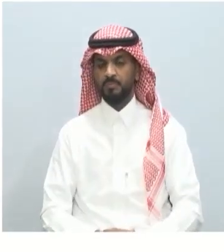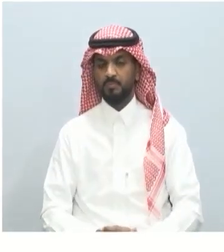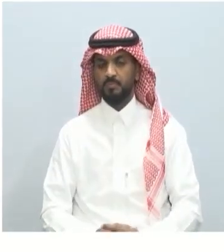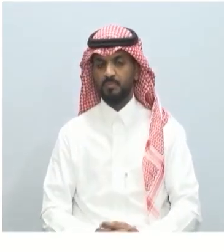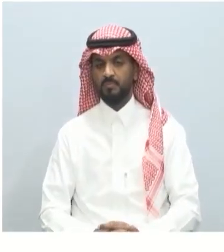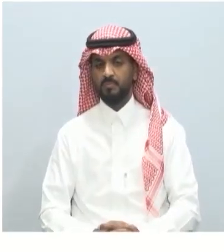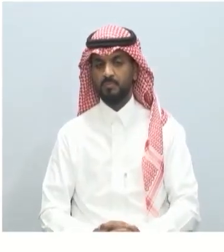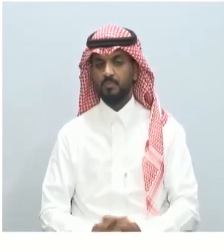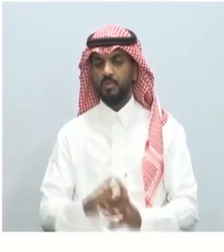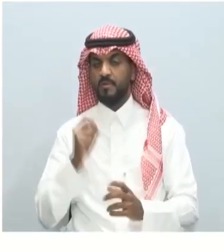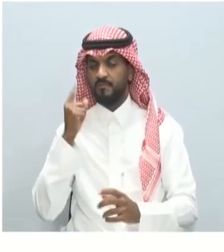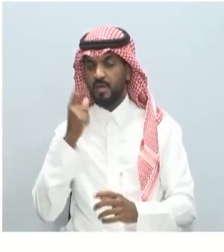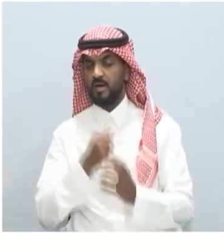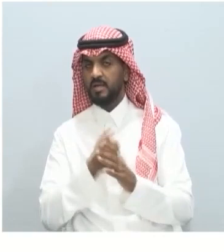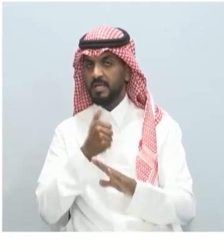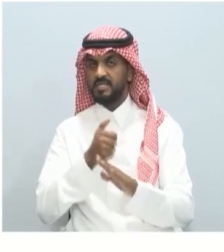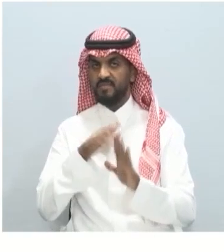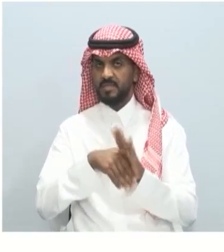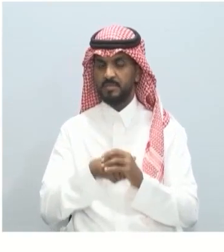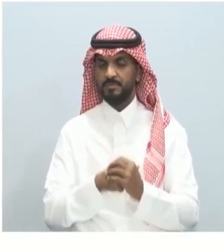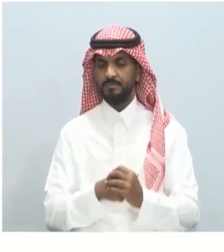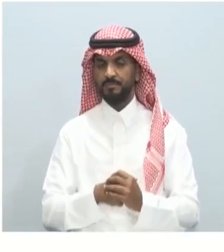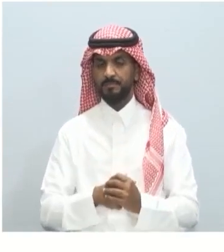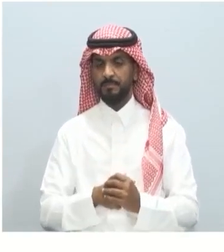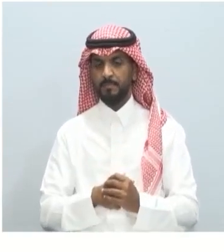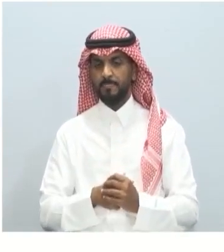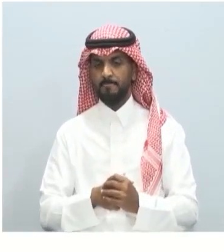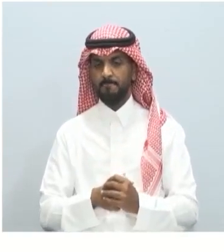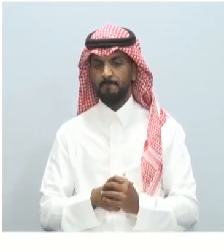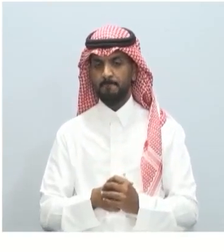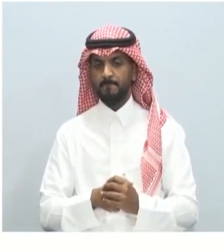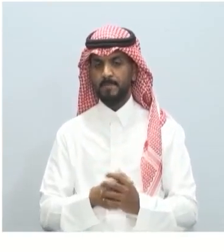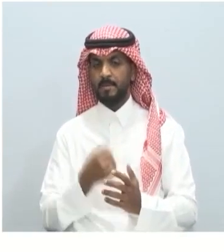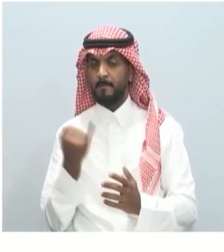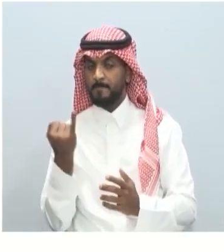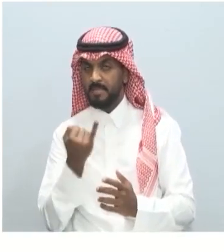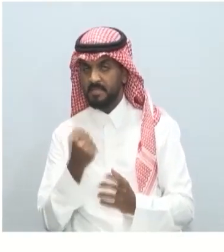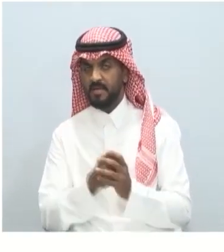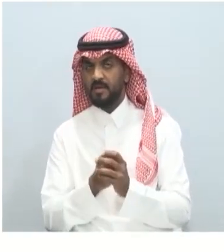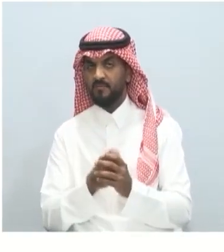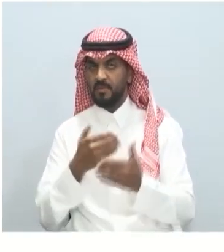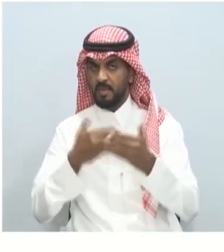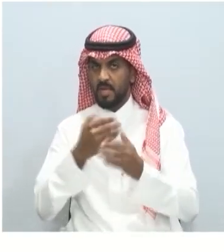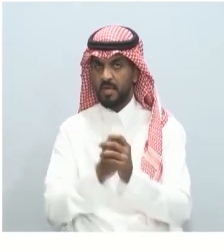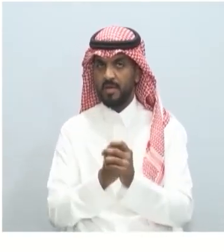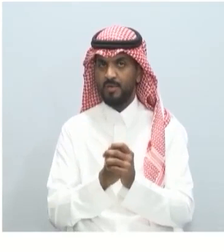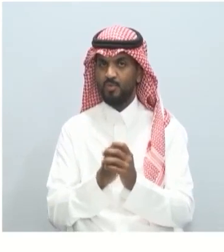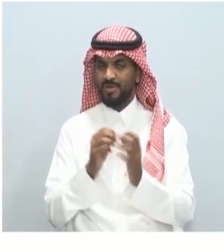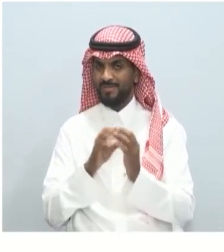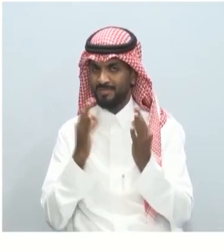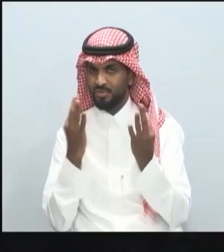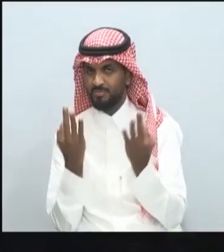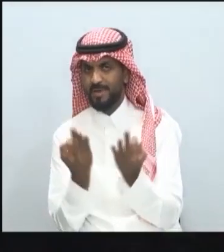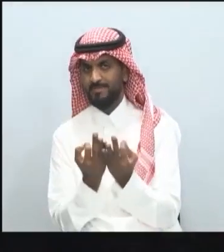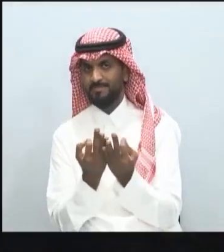ايضا من الافكار التي وردت فيذلك اهميه الاصغاء في بناء العلاقات الاجتماعيه